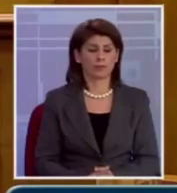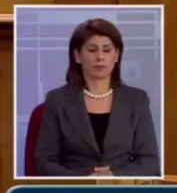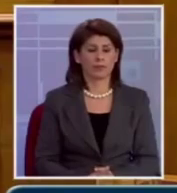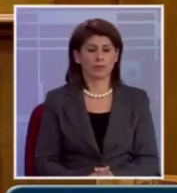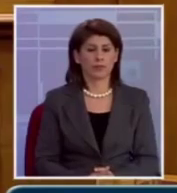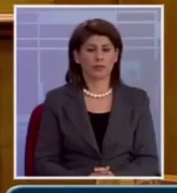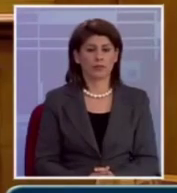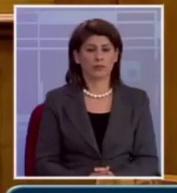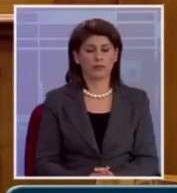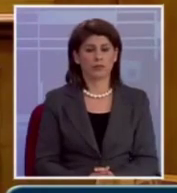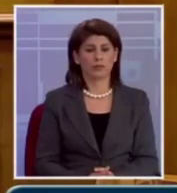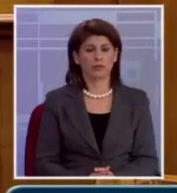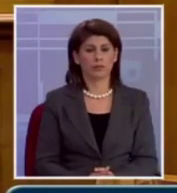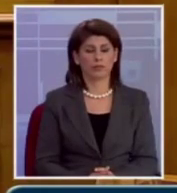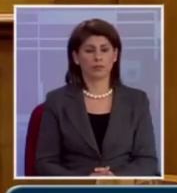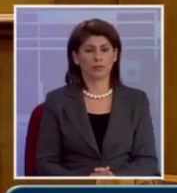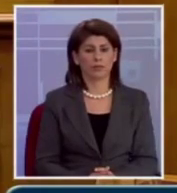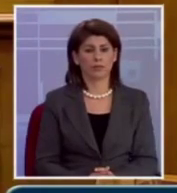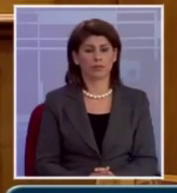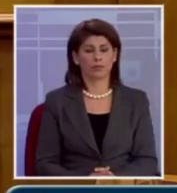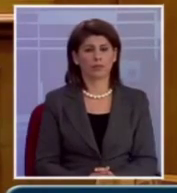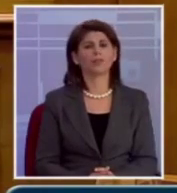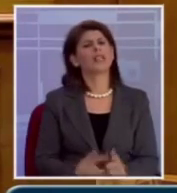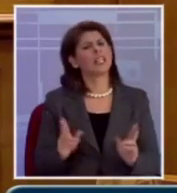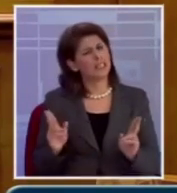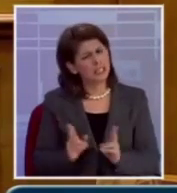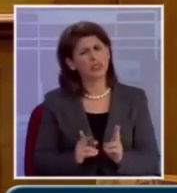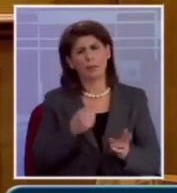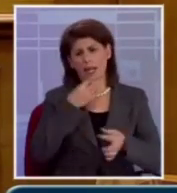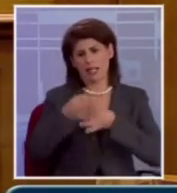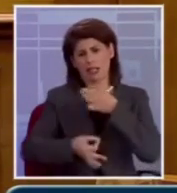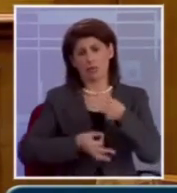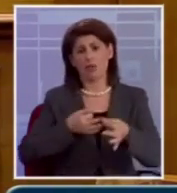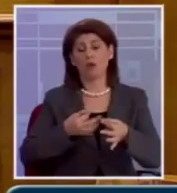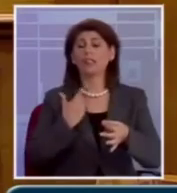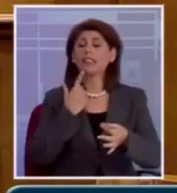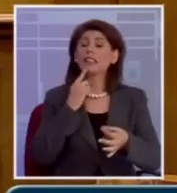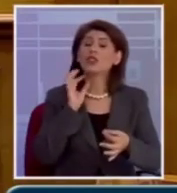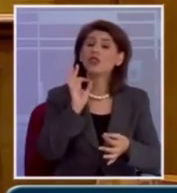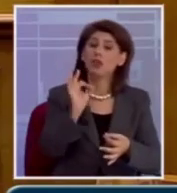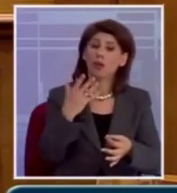σε γραμμές οι οποίες είναι συνοπτικές τι επιδιώκουμε.